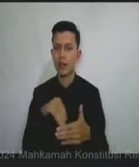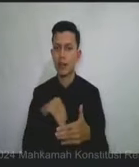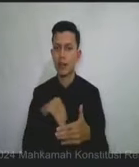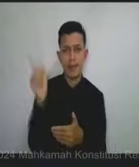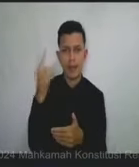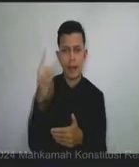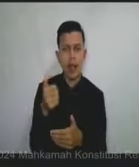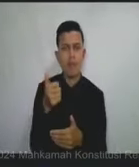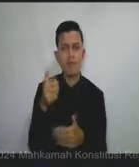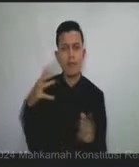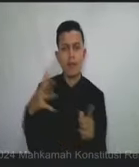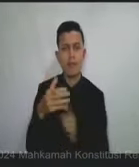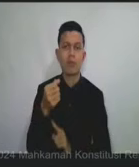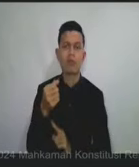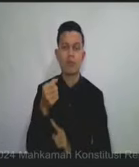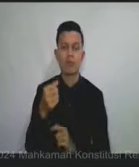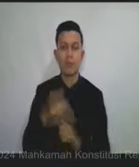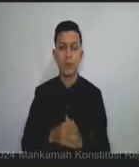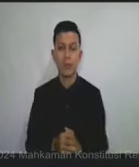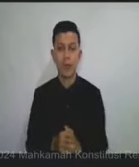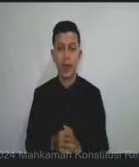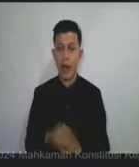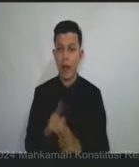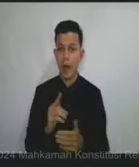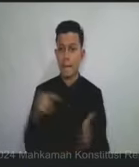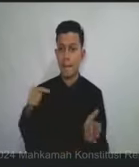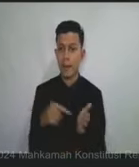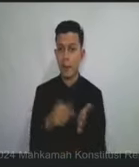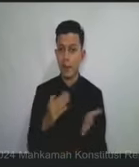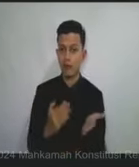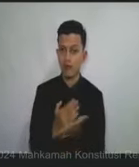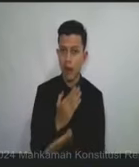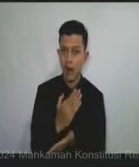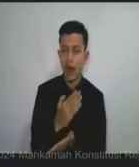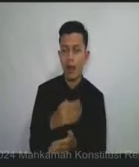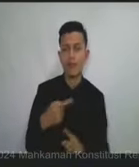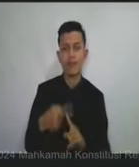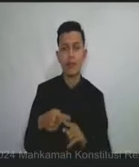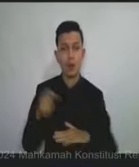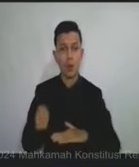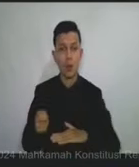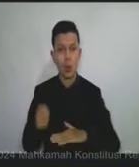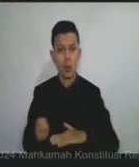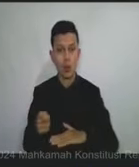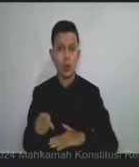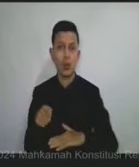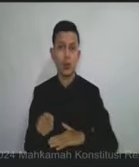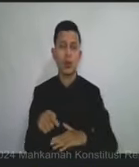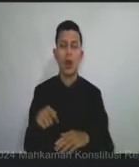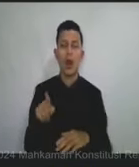menghadapi pelanggaran Pemilu penegakan hukum dan penyelesaian pelanggangan pengilu harus dapat memahami tentang alur penyelesaiannya serta lembaga yang menanganinya